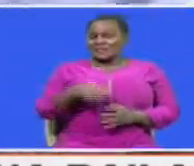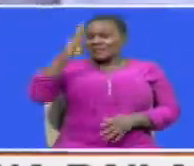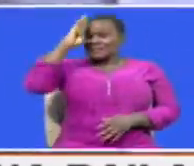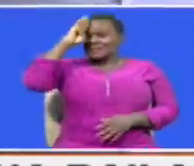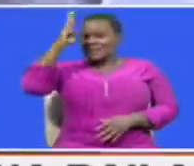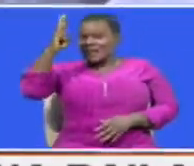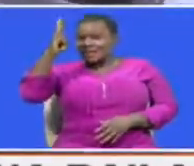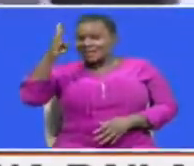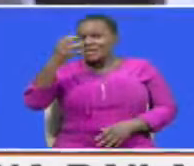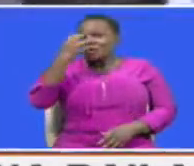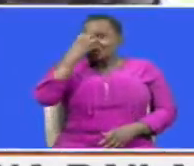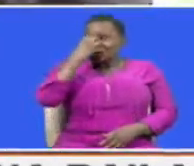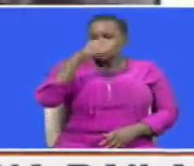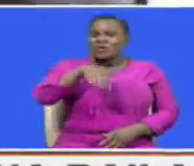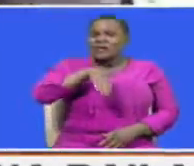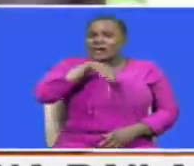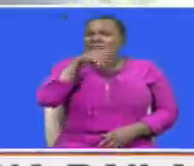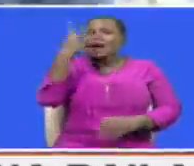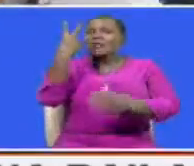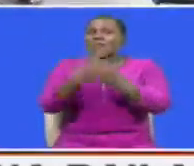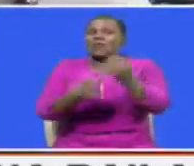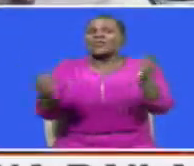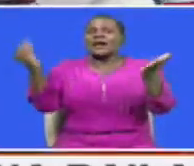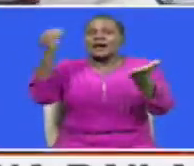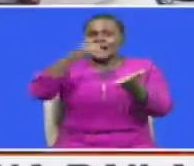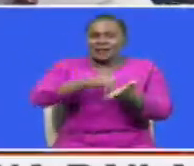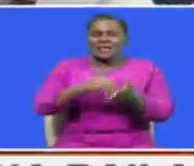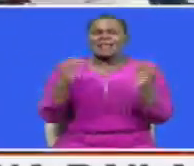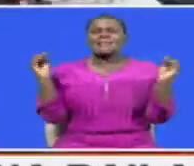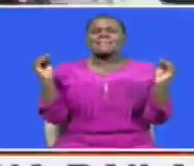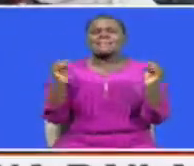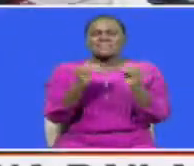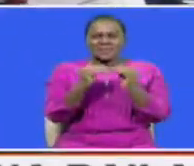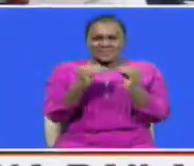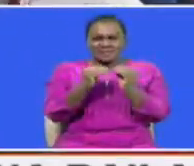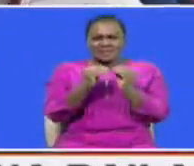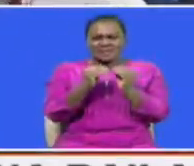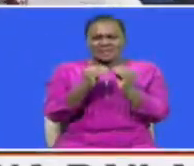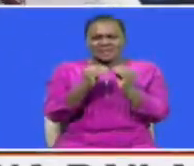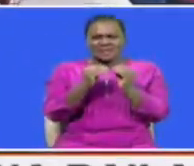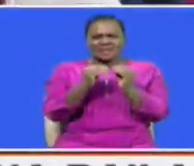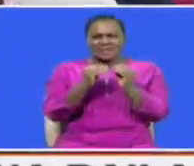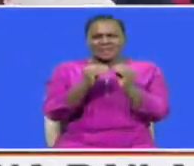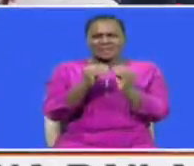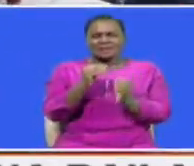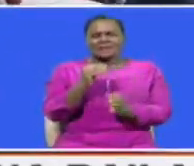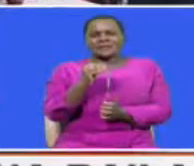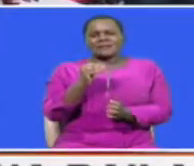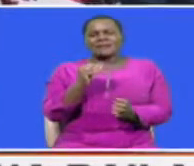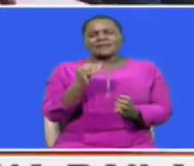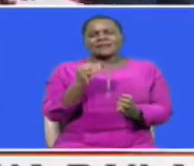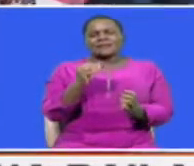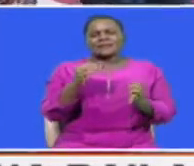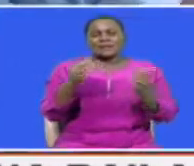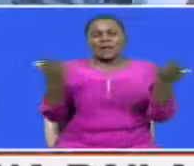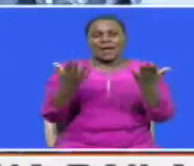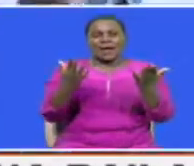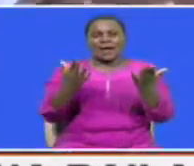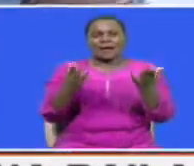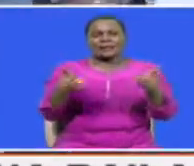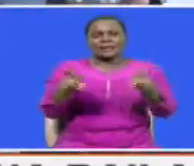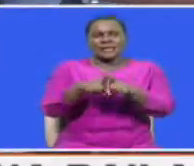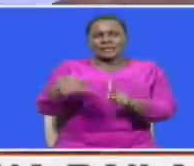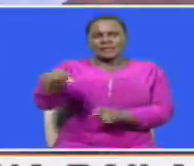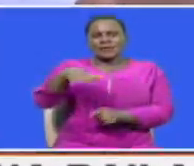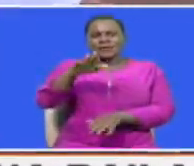Jumapili, Rais William Ruto na kinara wa Azimio la Umoja One Kenya Raila Odinga waliendelea na mkondo huo huo wakiwa kwenye jukwaa moja